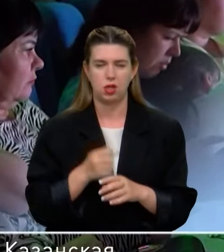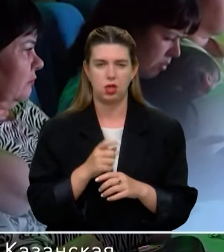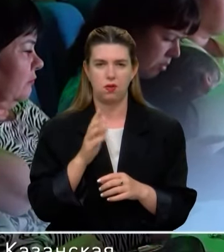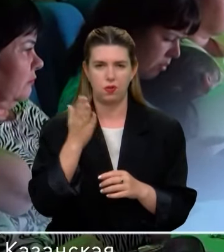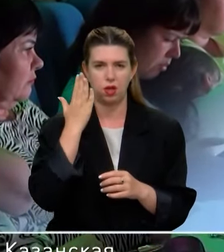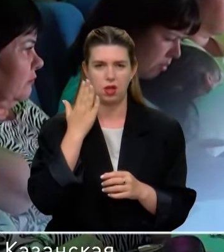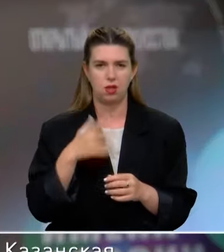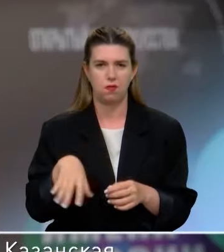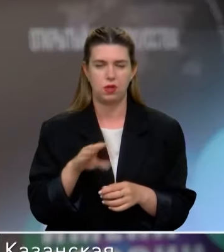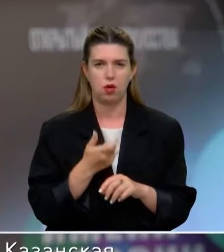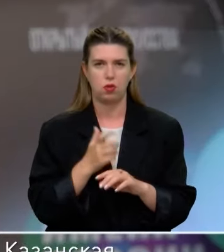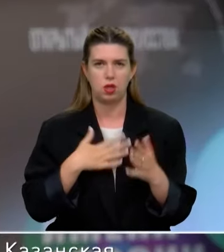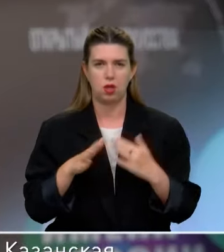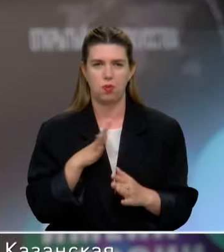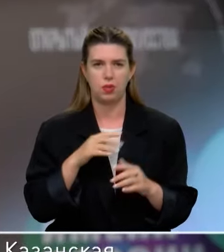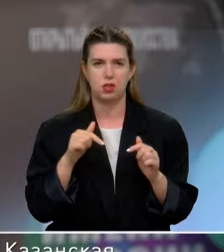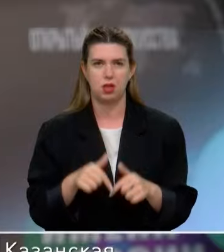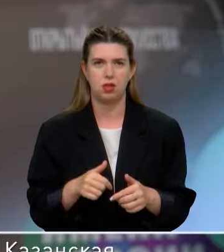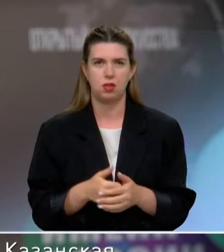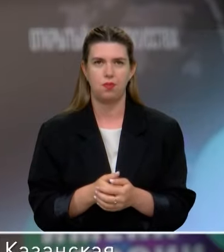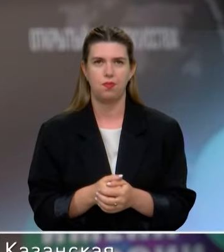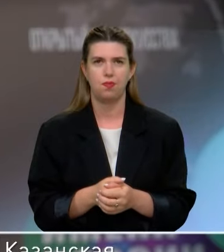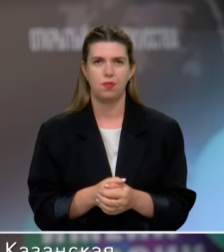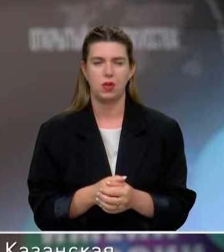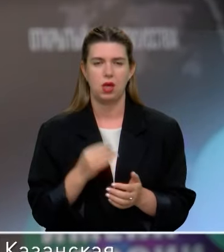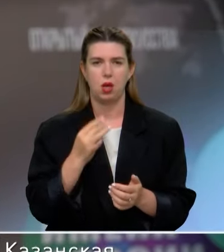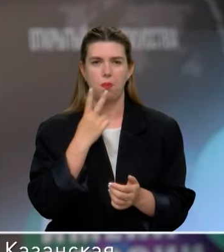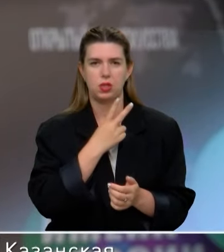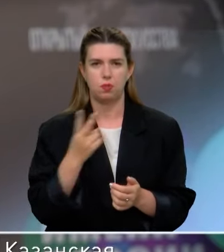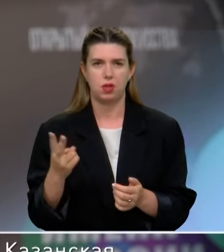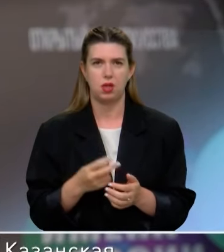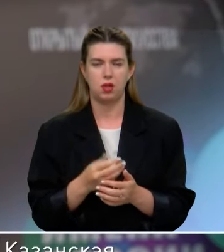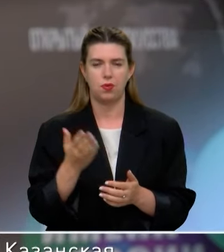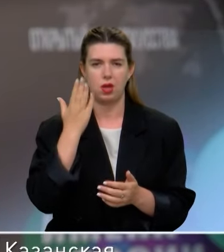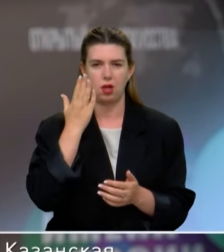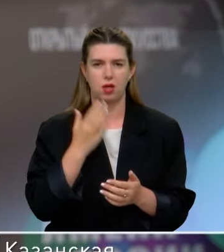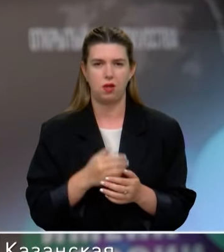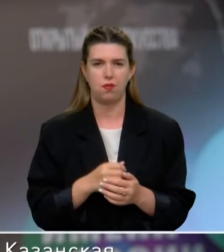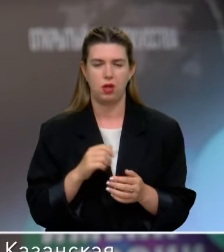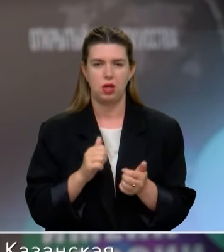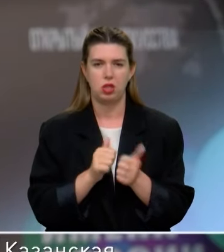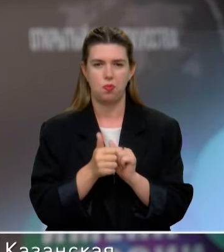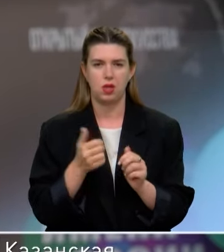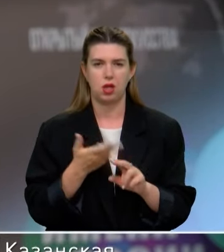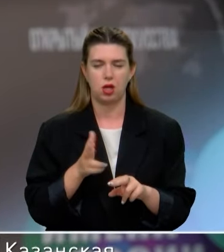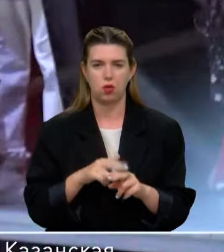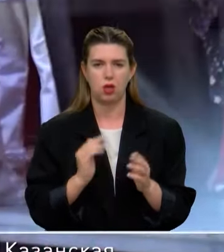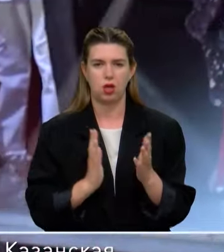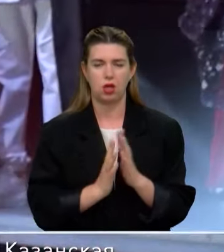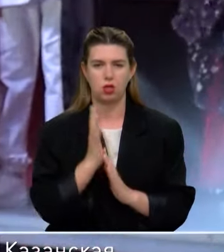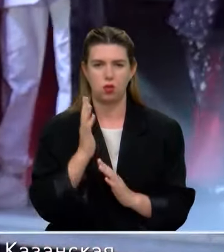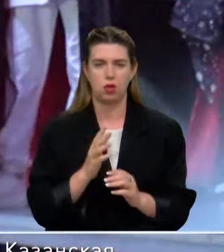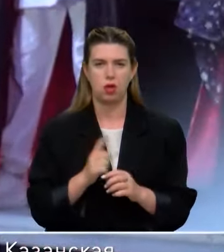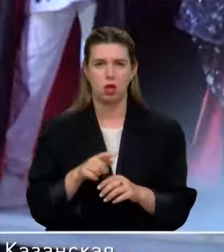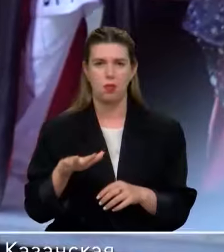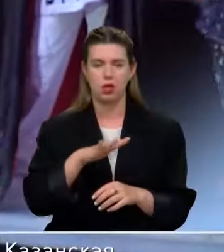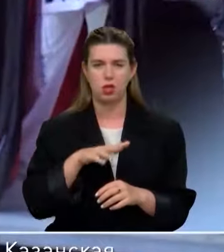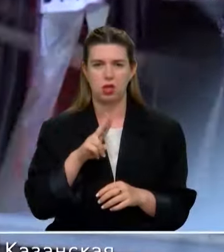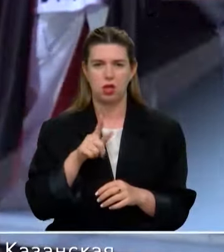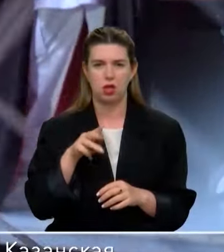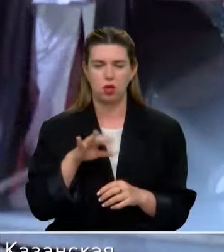таланты Я очень рад быть здесь и посмотреть на талантливую смену которая растёт на площадке